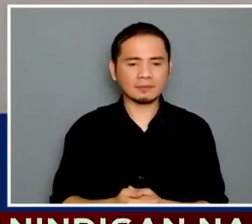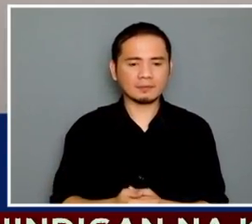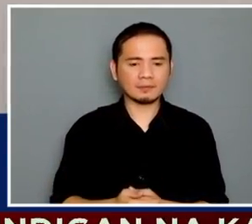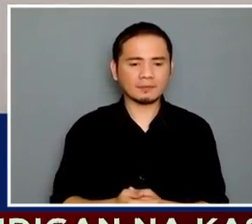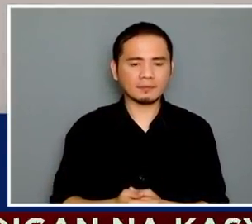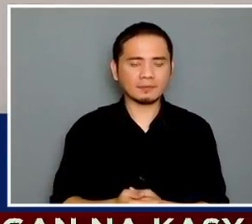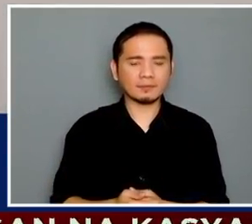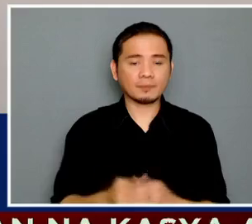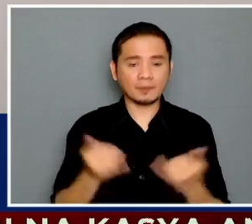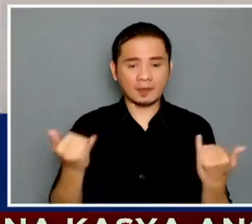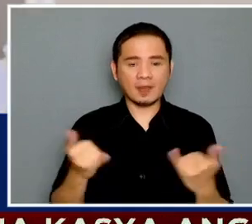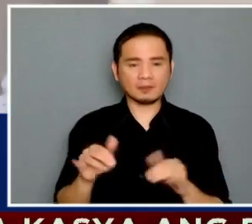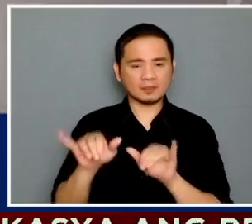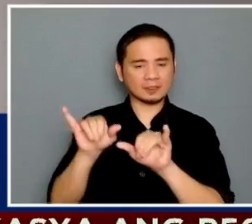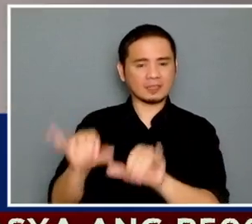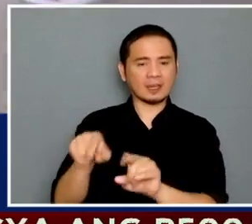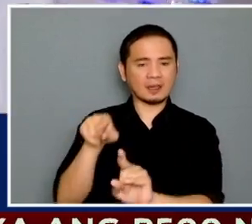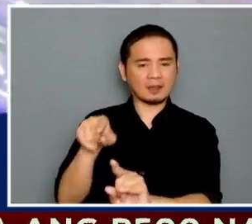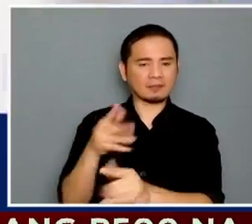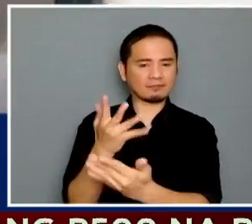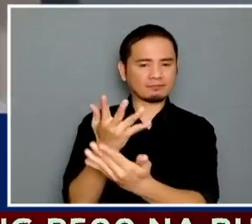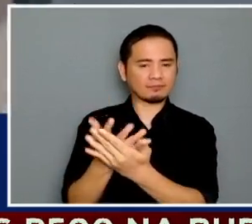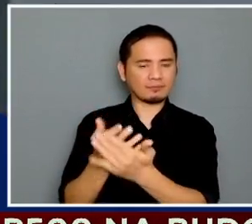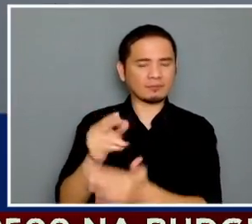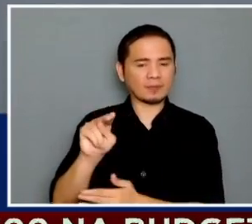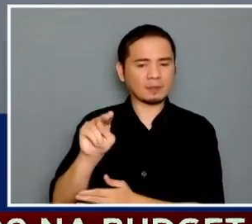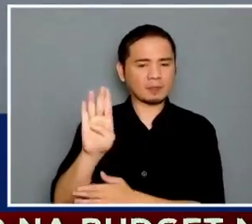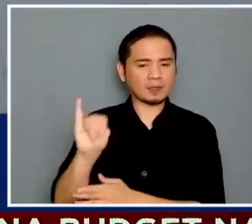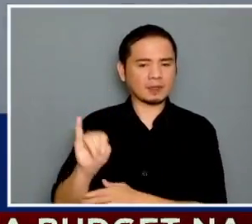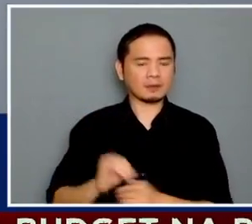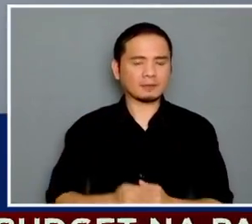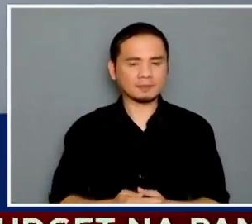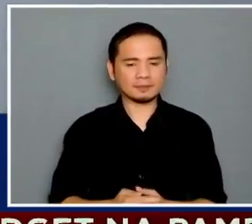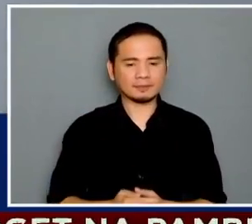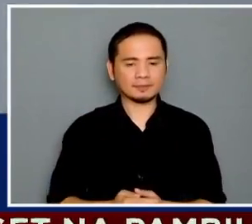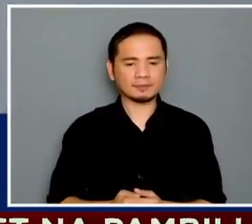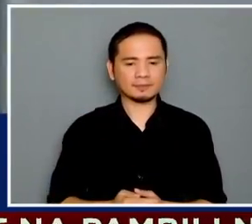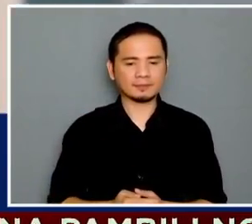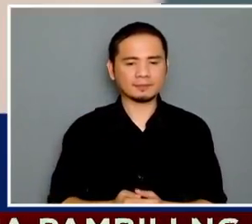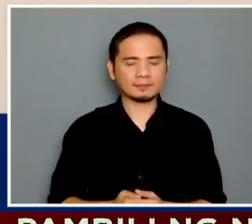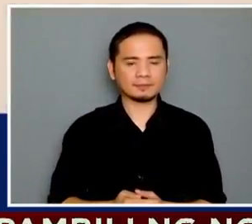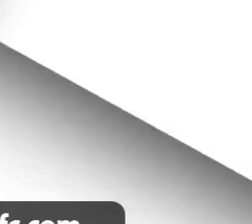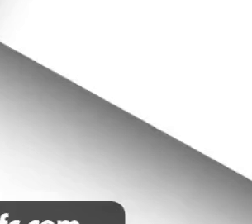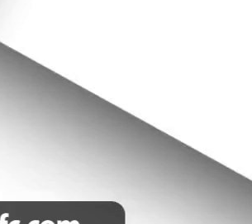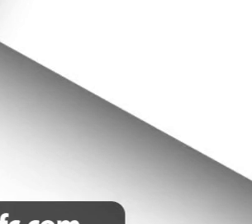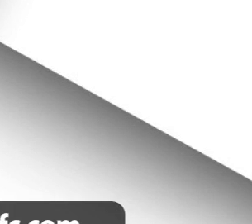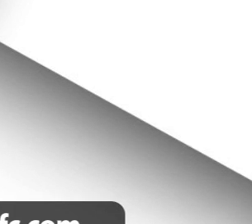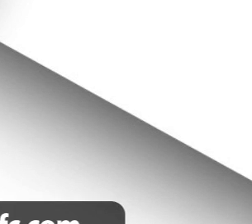kustodiya ng NBI. Bianca Dava, ABS-CBN News.